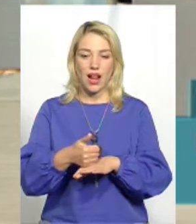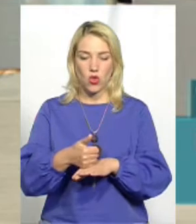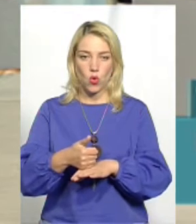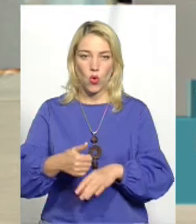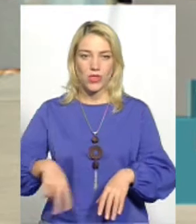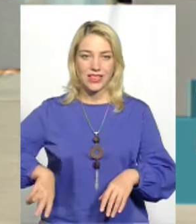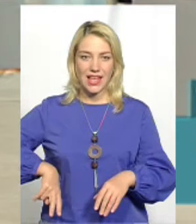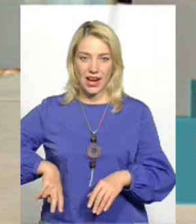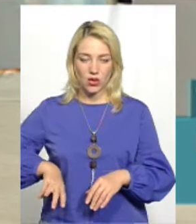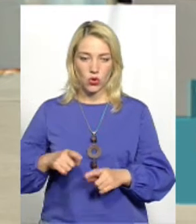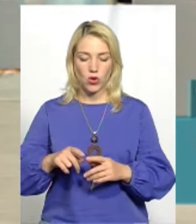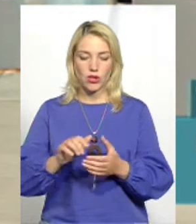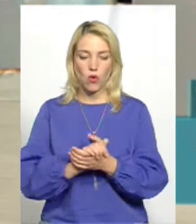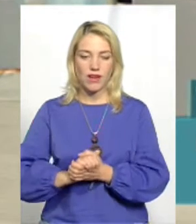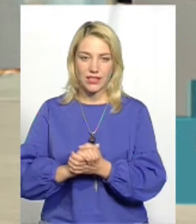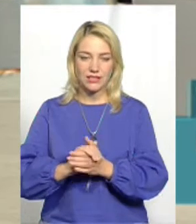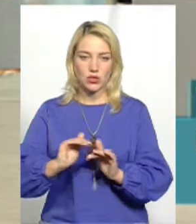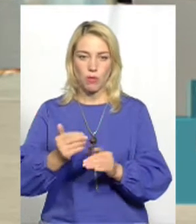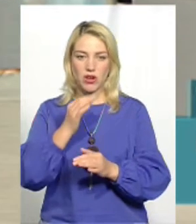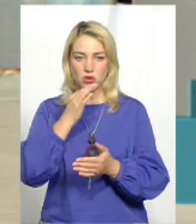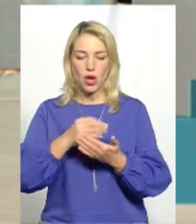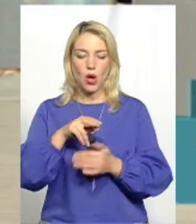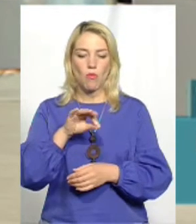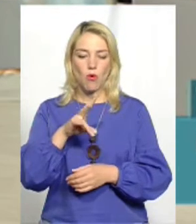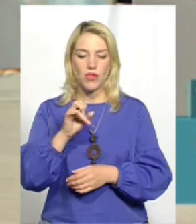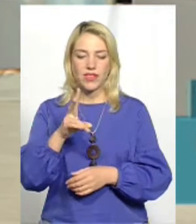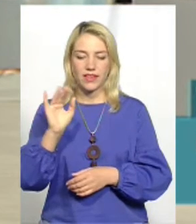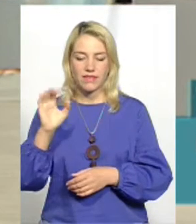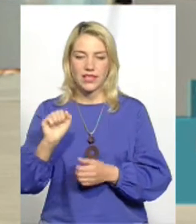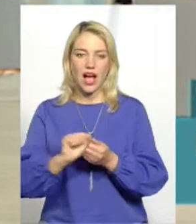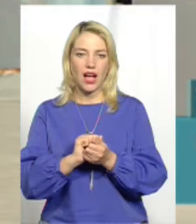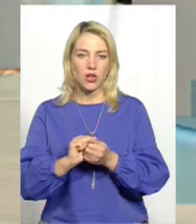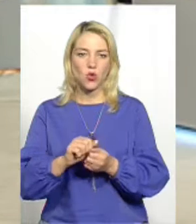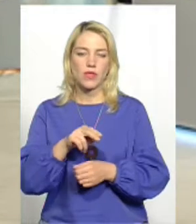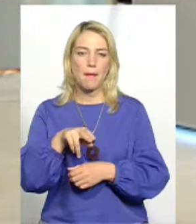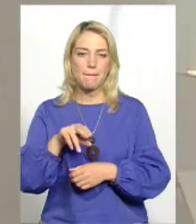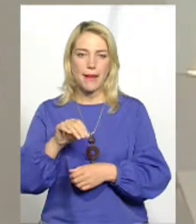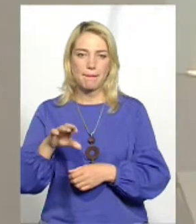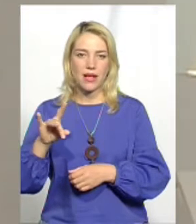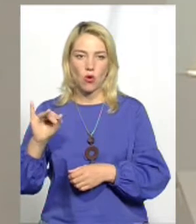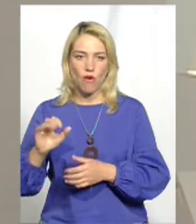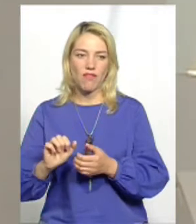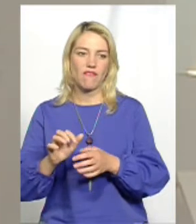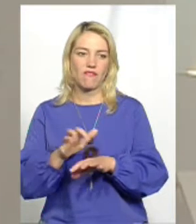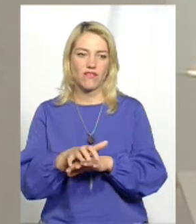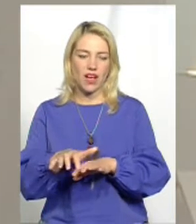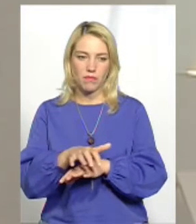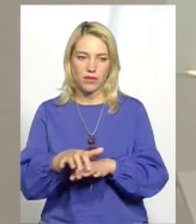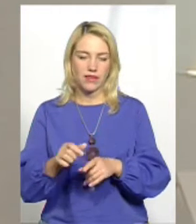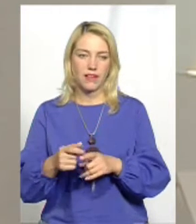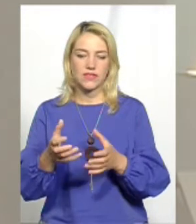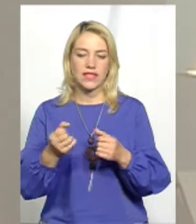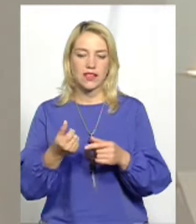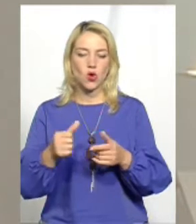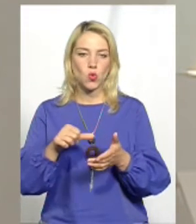директора товариства з обмеженою відповідальністю Понінківська картонно-паперова фабрика «Україна» Сергія Прудкого взяти